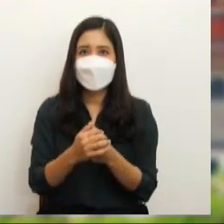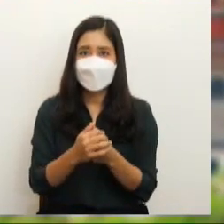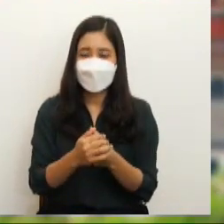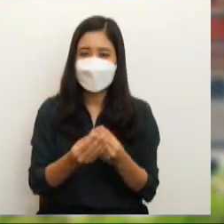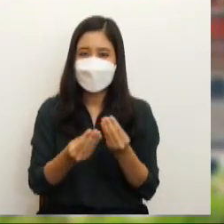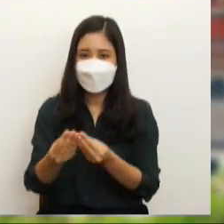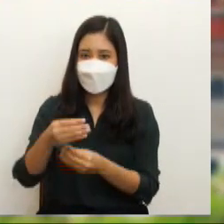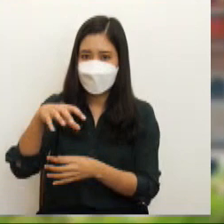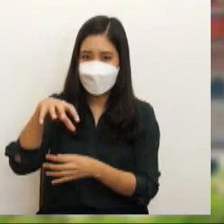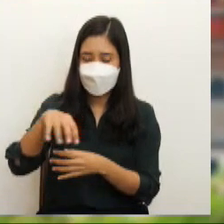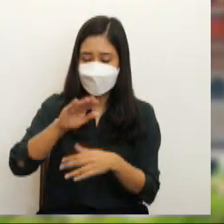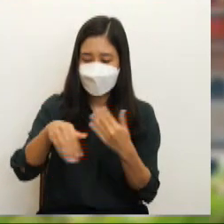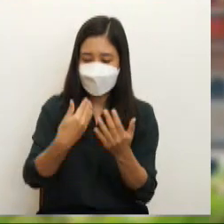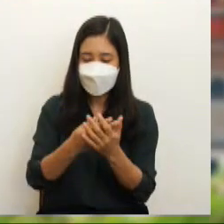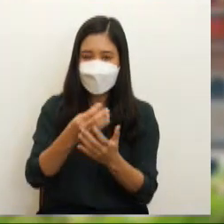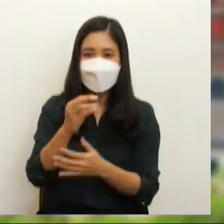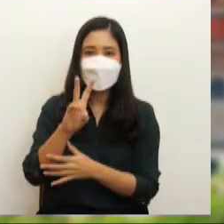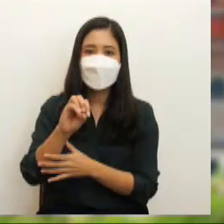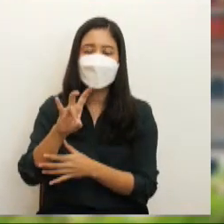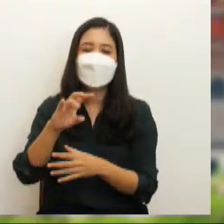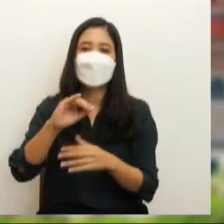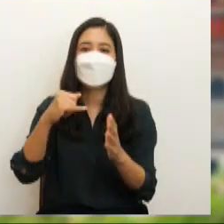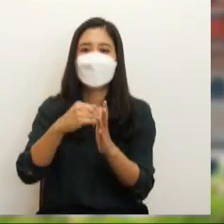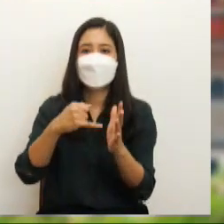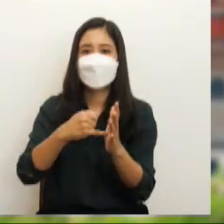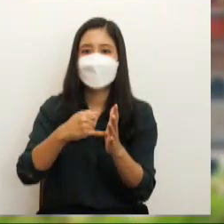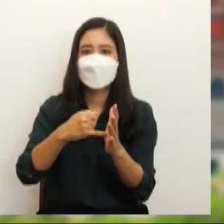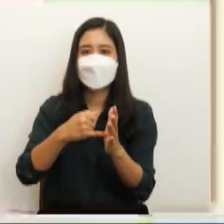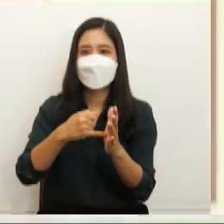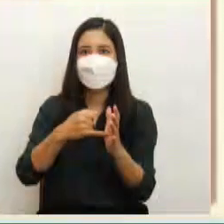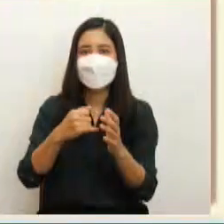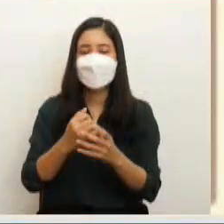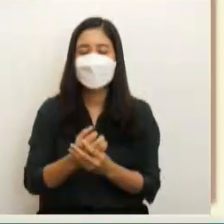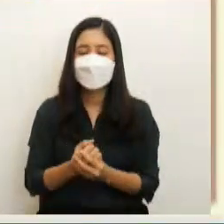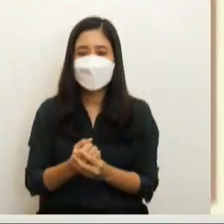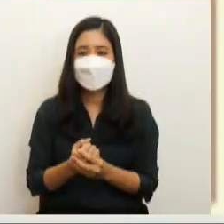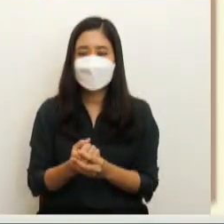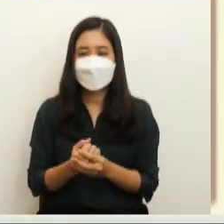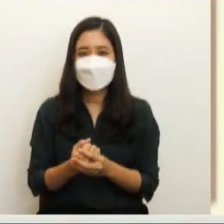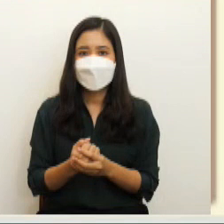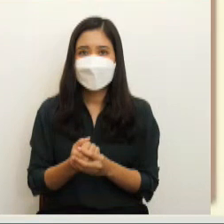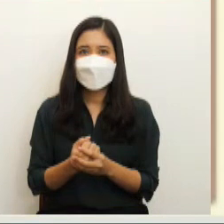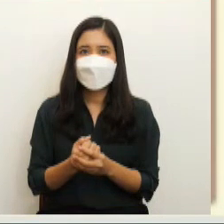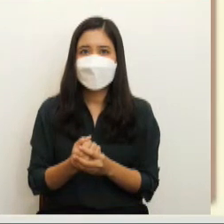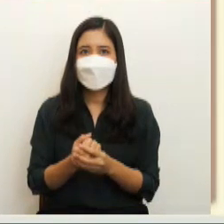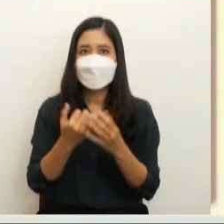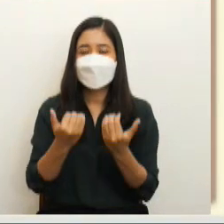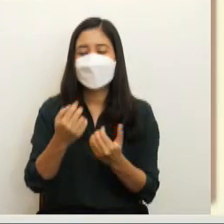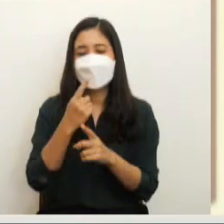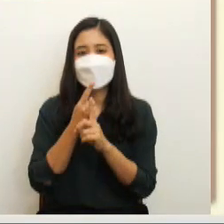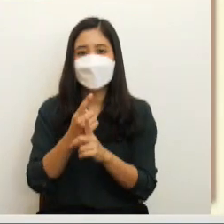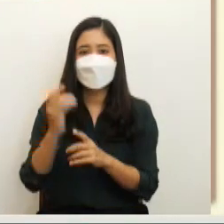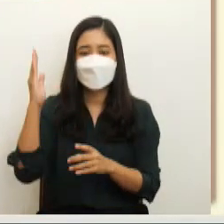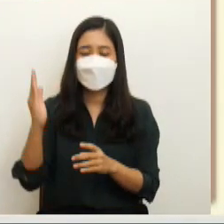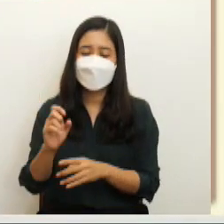ามี77จังหวัดนะครับทีนี้ในการแพร่ระบาดเนี่ยก็มีสถานการณ์ของแต่ละจังหวัดที่แตกต่างกันนะครับทางสบคก็เล